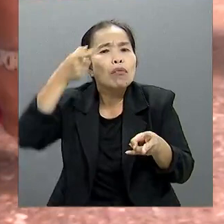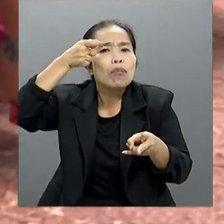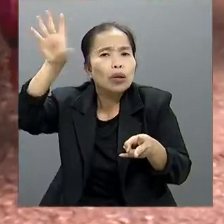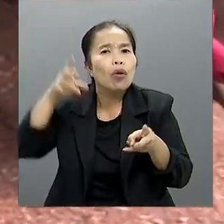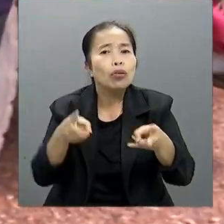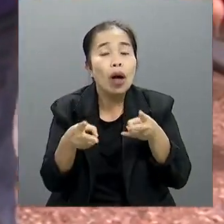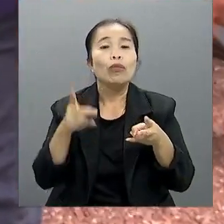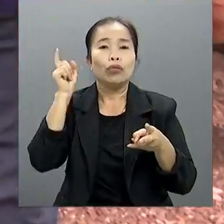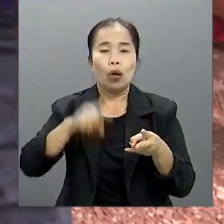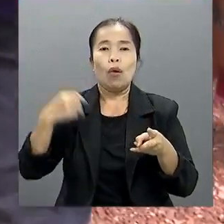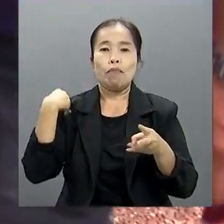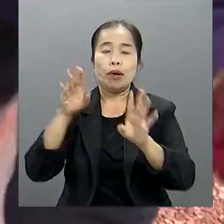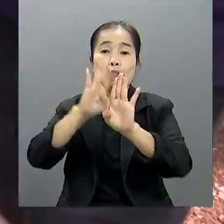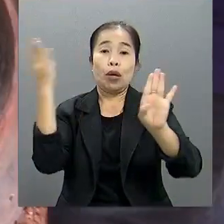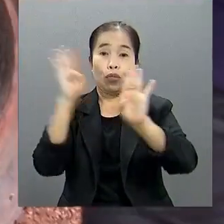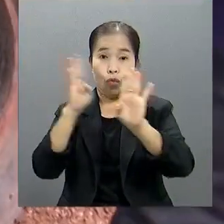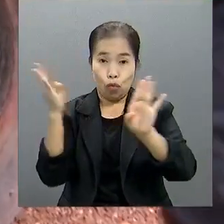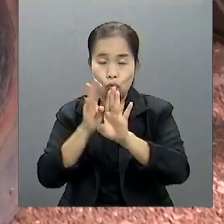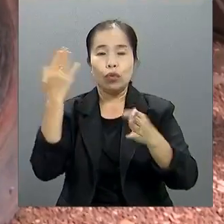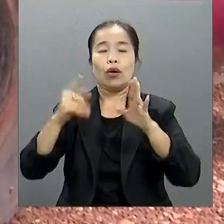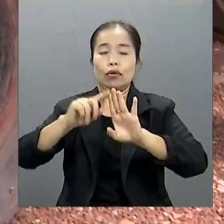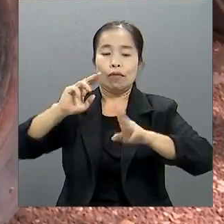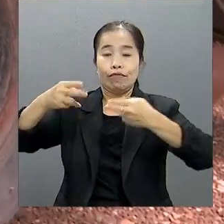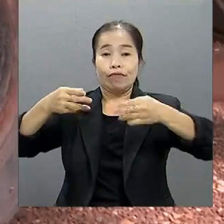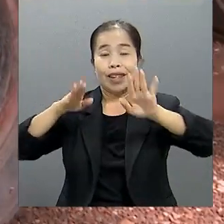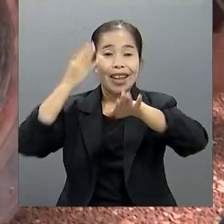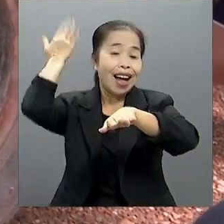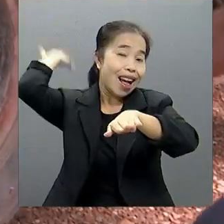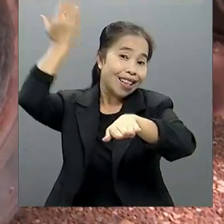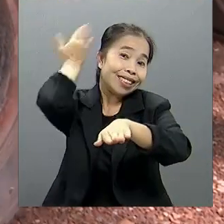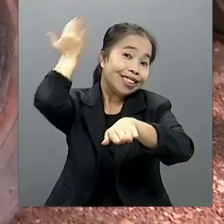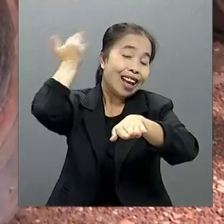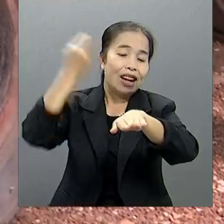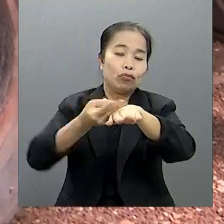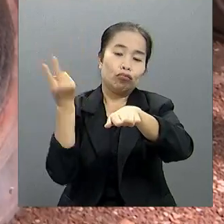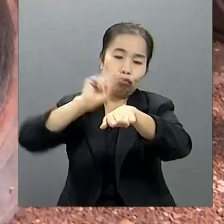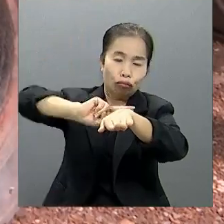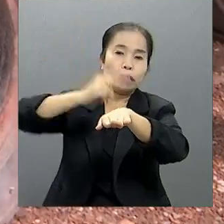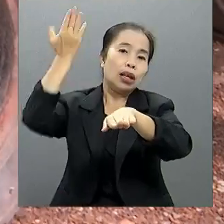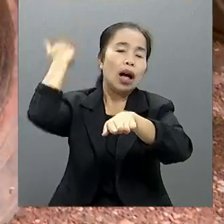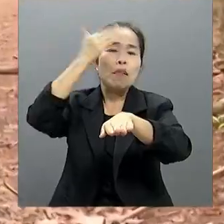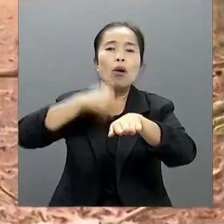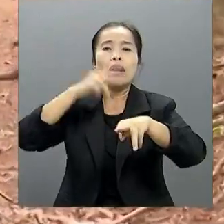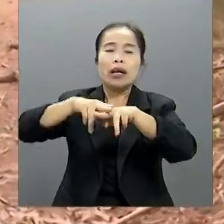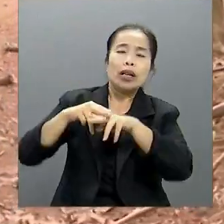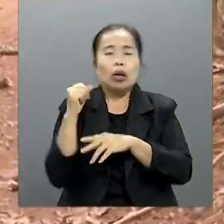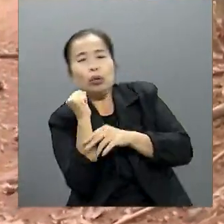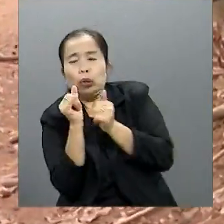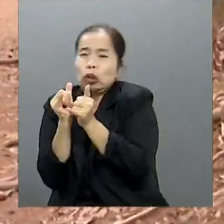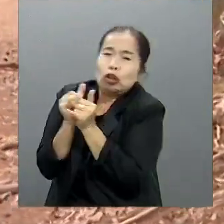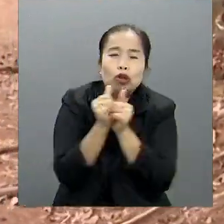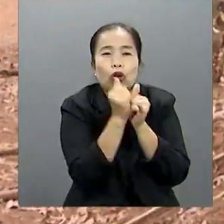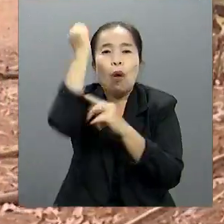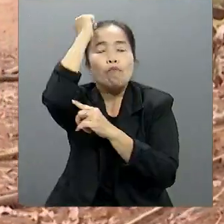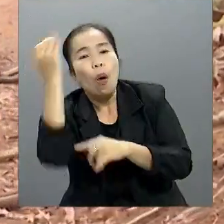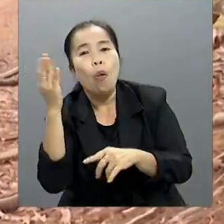ประตูและที่กั้นมองกันัเรีนตกด้วยนะครับบางครั้เราเหนัเรยนกหนนั่งโหนกัน ยืนโหนกันเลยนะครับส่นรถ